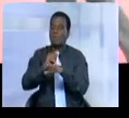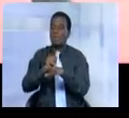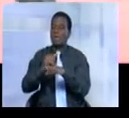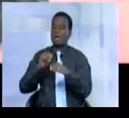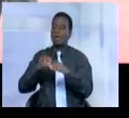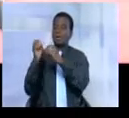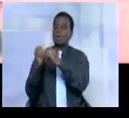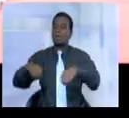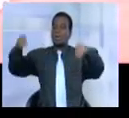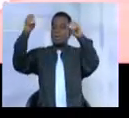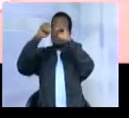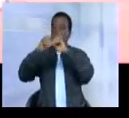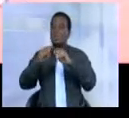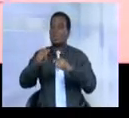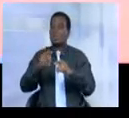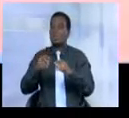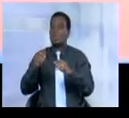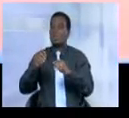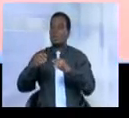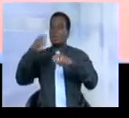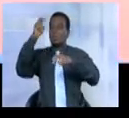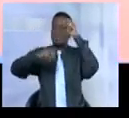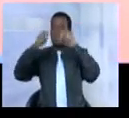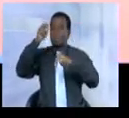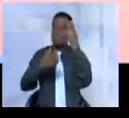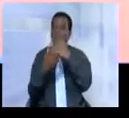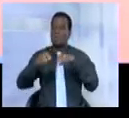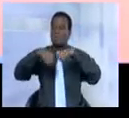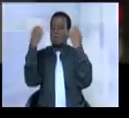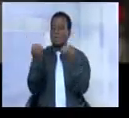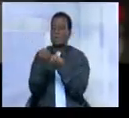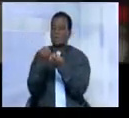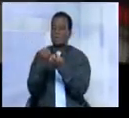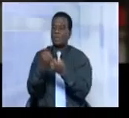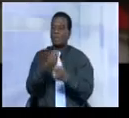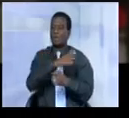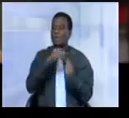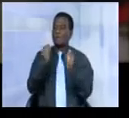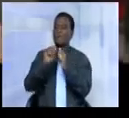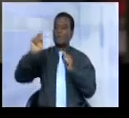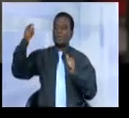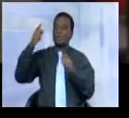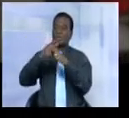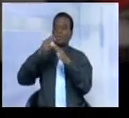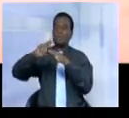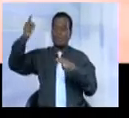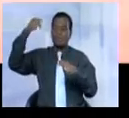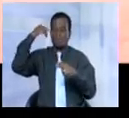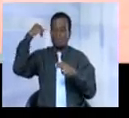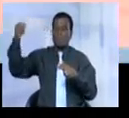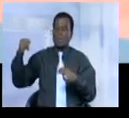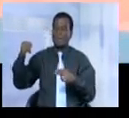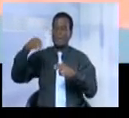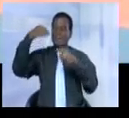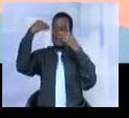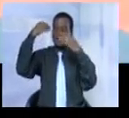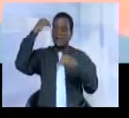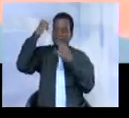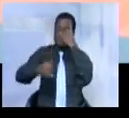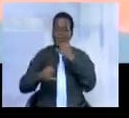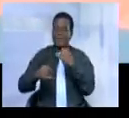organisant une compétition par équipe au Palais des Sports de Trècheville portant le nom du Premier ministre du Japon. La finale opposant Kumasi